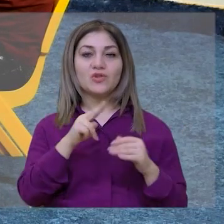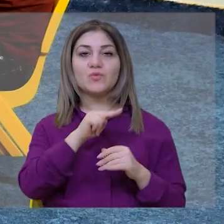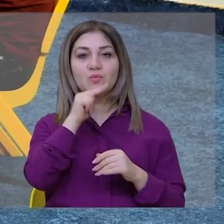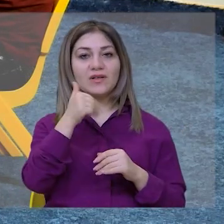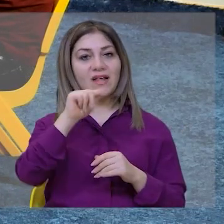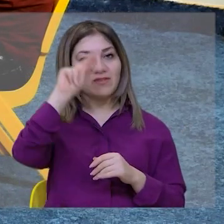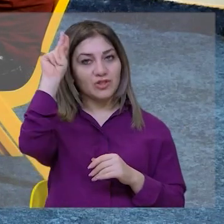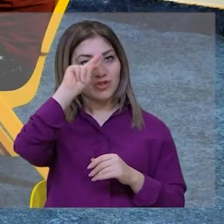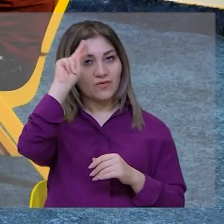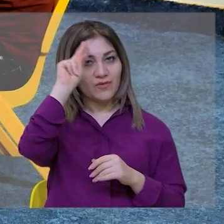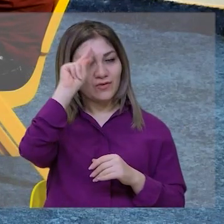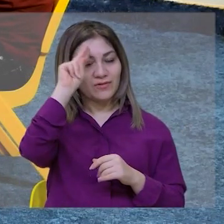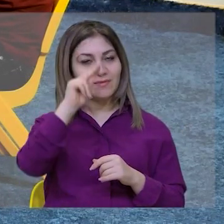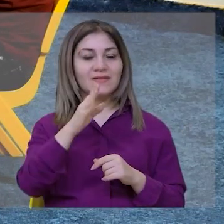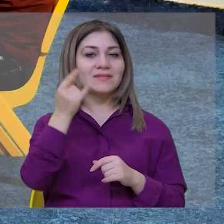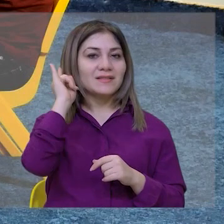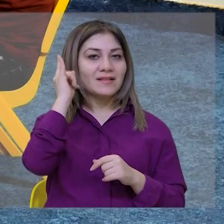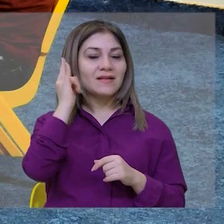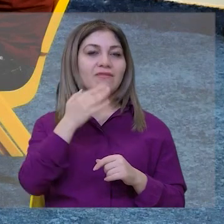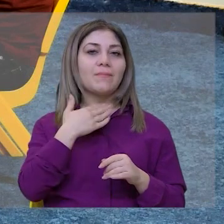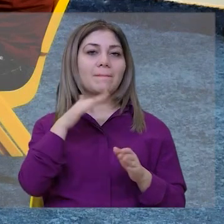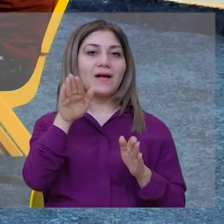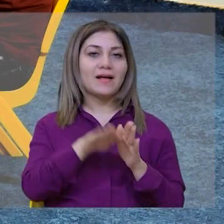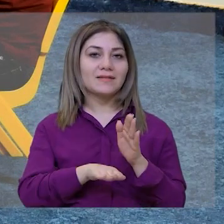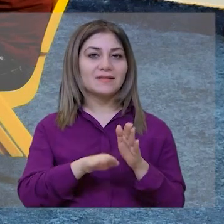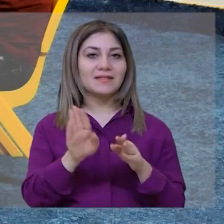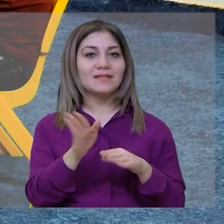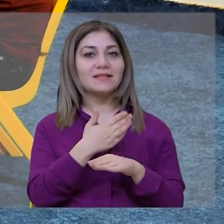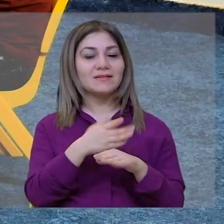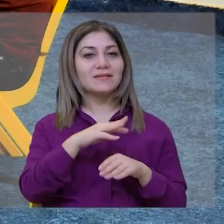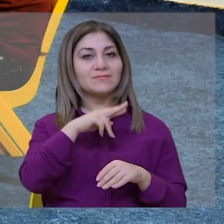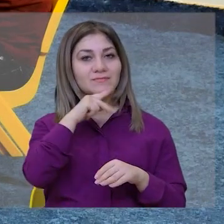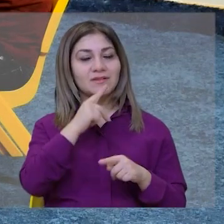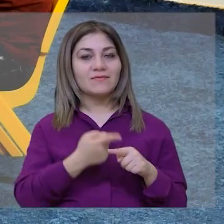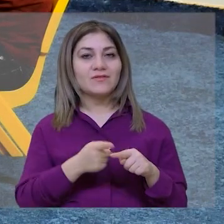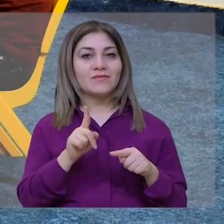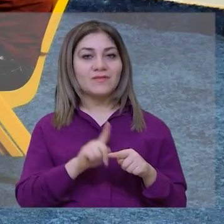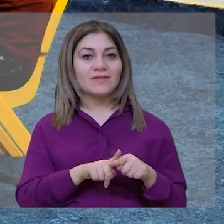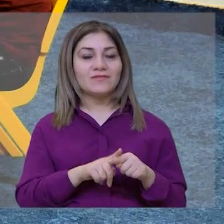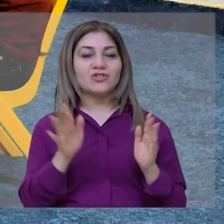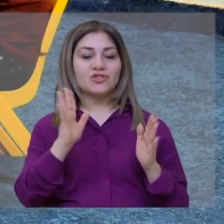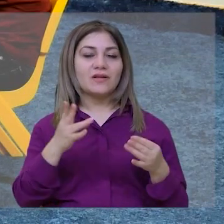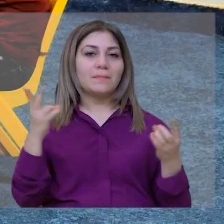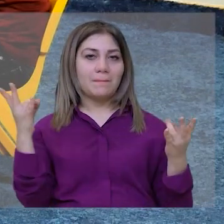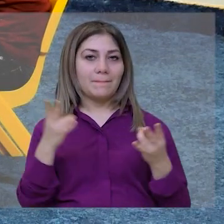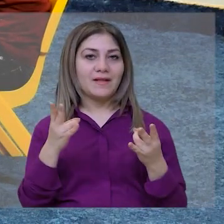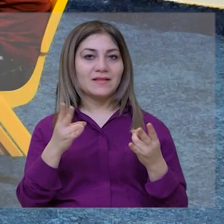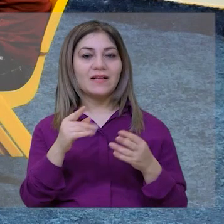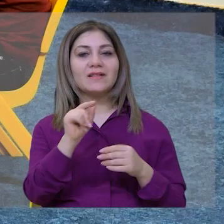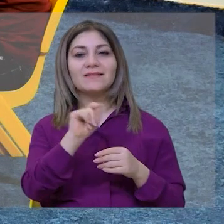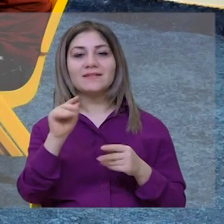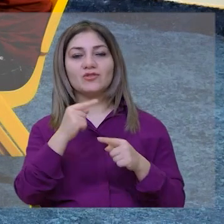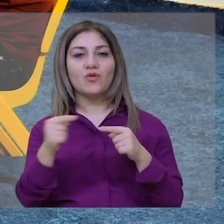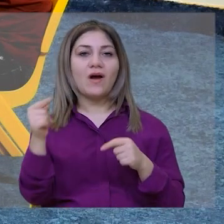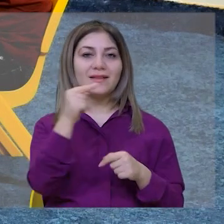լավ սովորեք, երեխաներ, ձայնավոր եւ բաղաձայնները իրարից տարբերակել, որովհետեւ այն ձեզ շատ պետք է տողադարձի